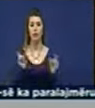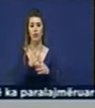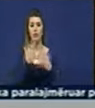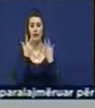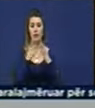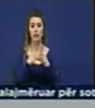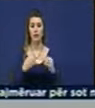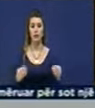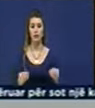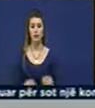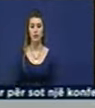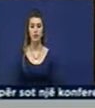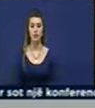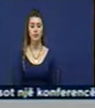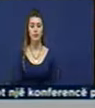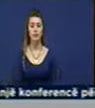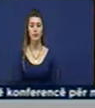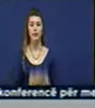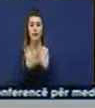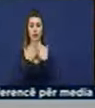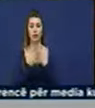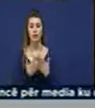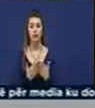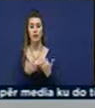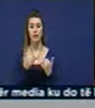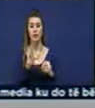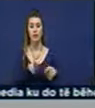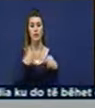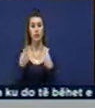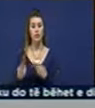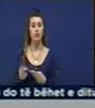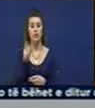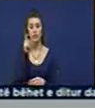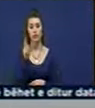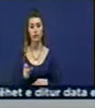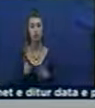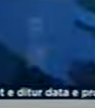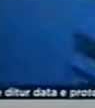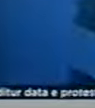Faleminderit zonja Duraku, fjalën e merr zonja Shukrie Bytyqi.